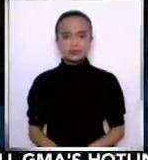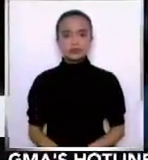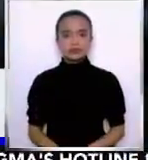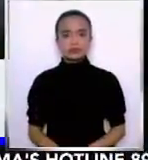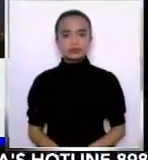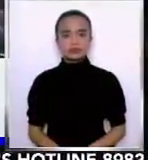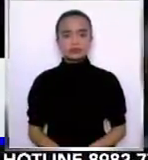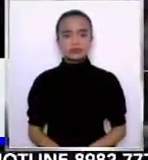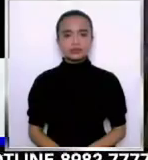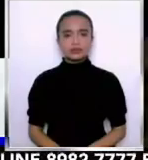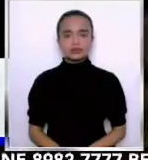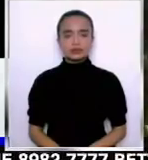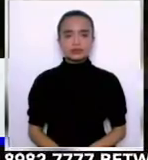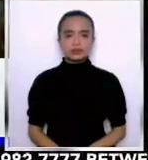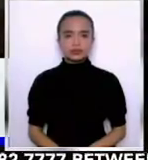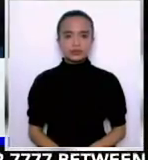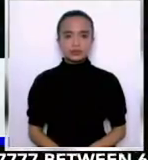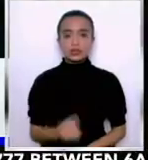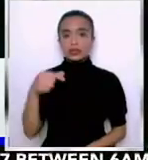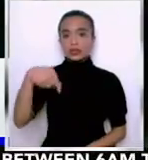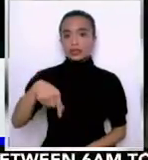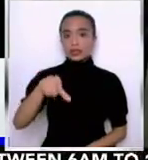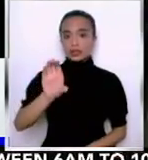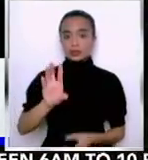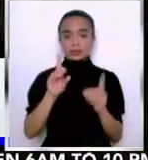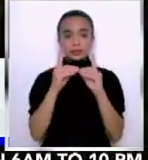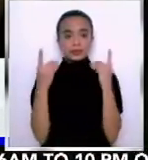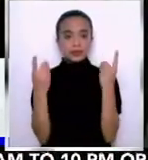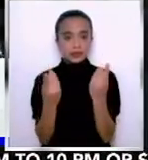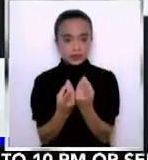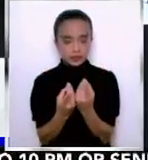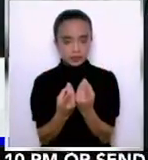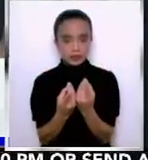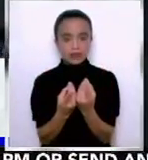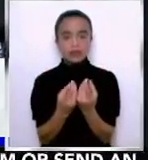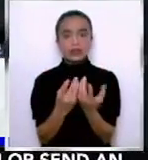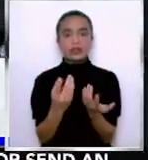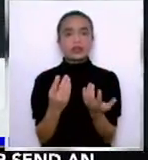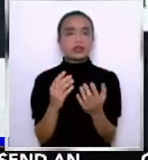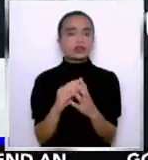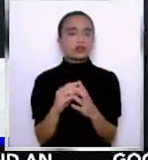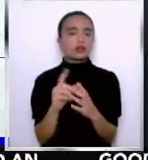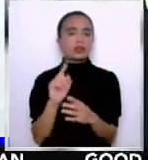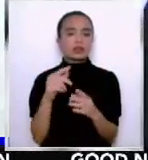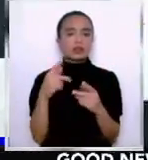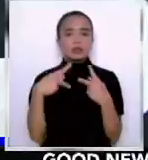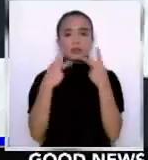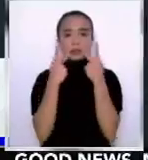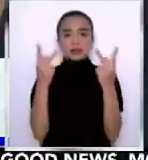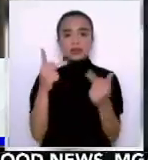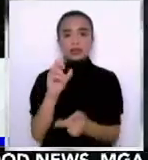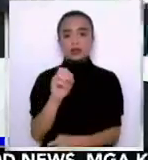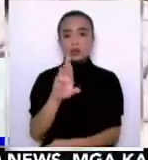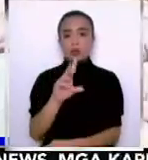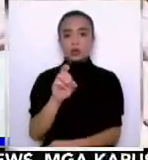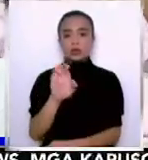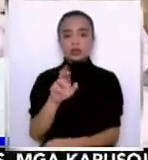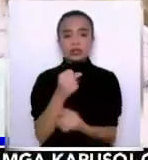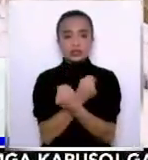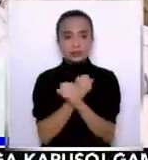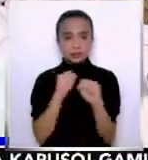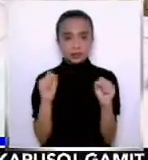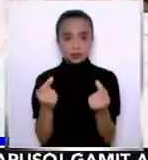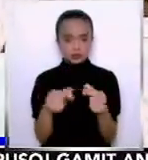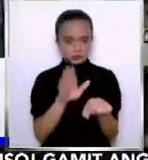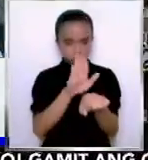Pinasok ng mga tauhan ng Quezon City Department of Public Order and Safety o DPOS ang NEPAC U-Mart para sitahin at pagmultahin ang mga lumalabag sa